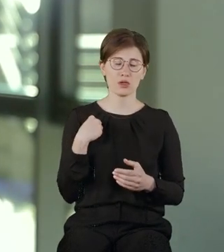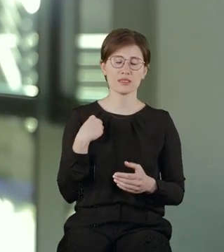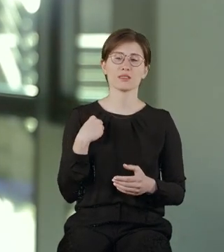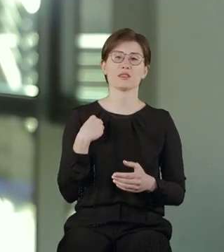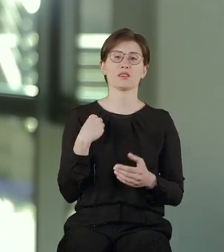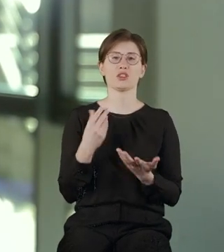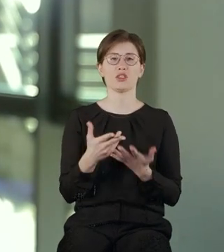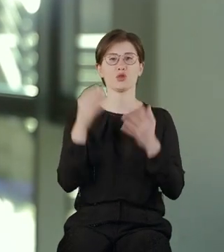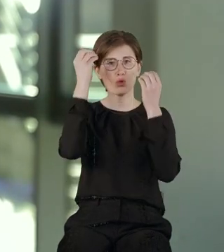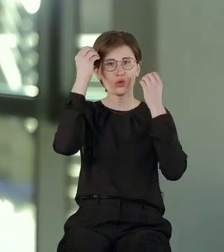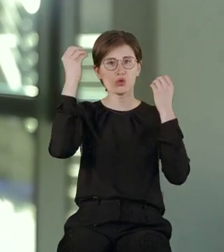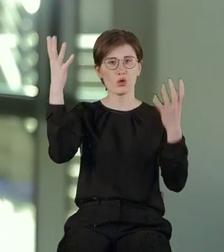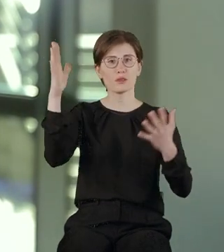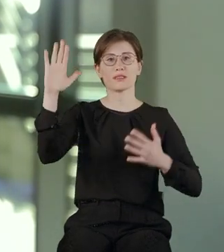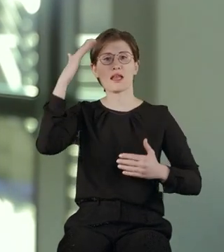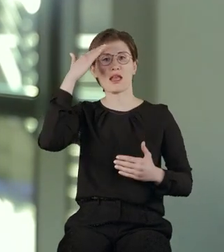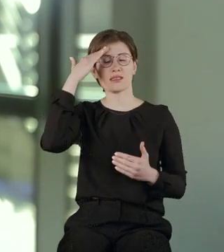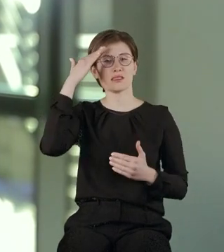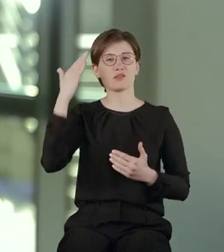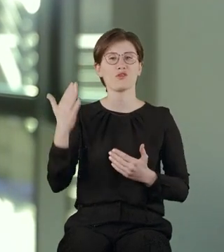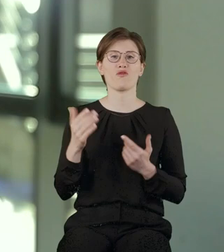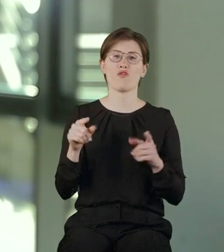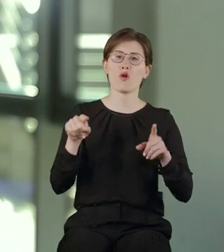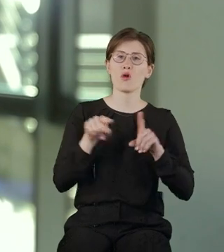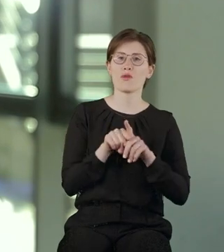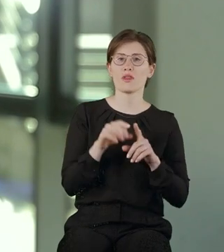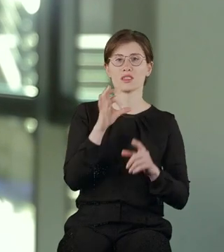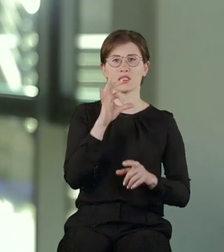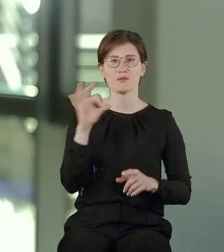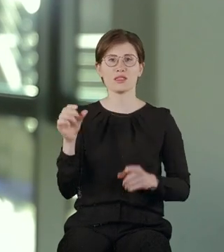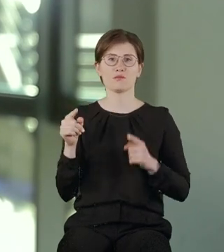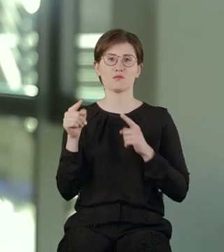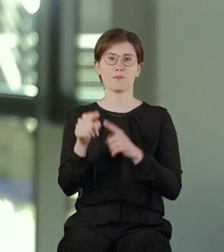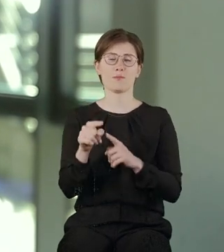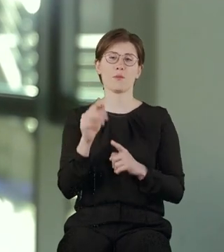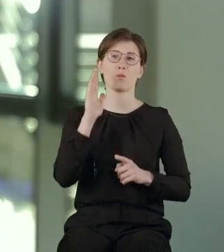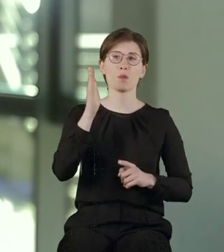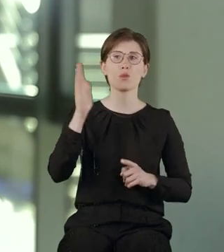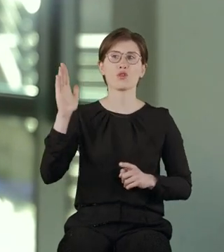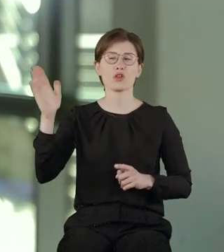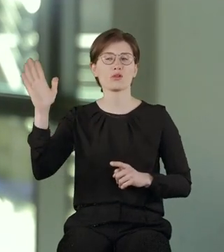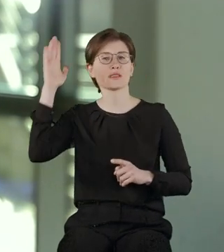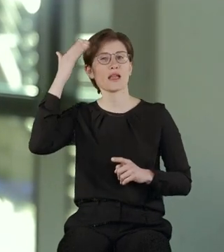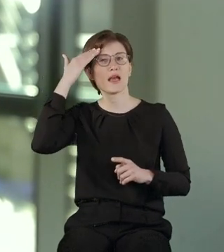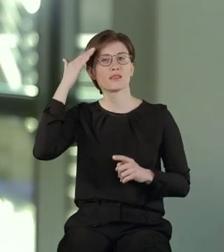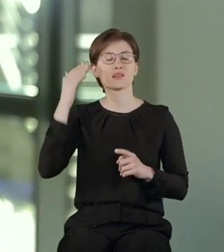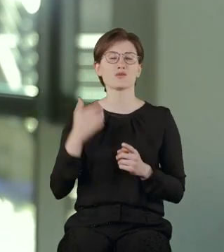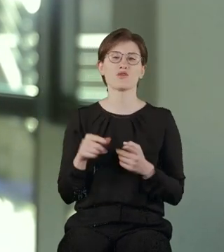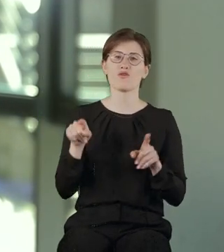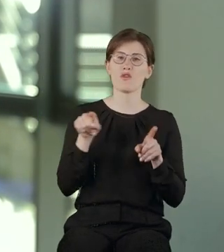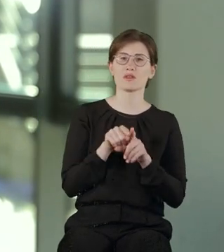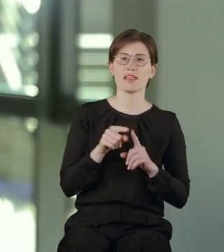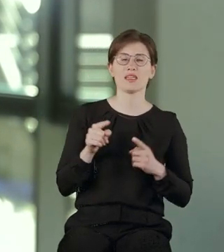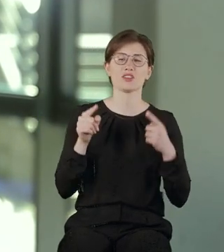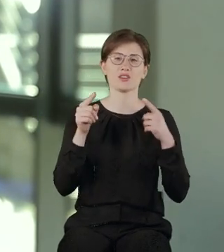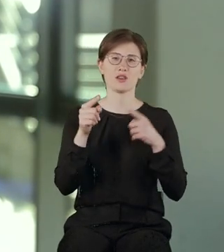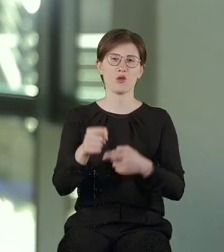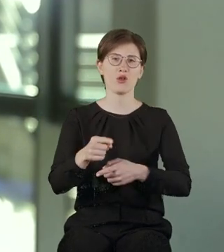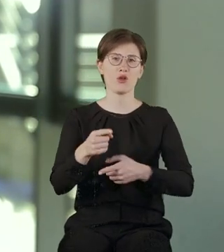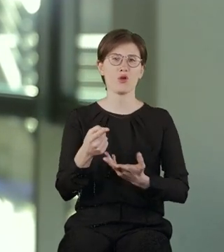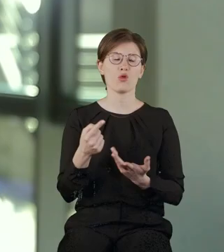polonistyka, kulturoznawstwo. Są też specjalistyczne kierunki, jak bibliotekoznawstwo. Są kierunki